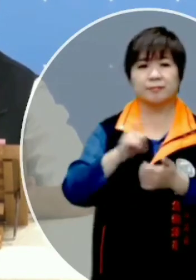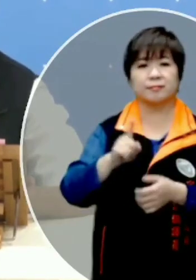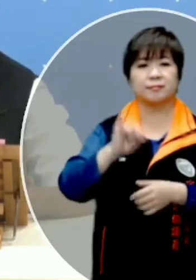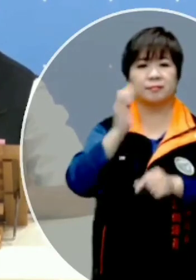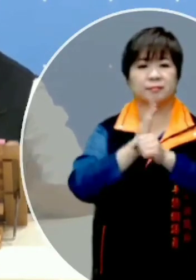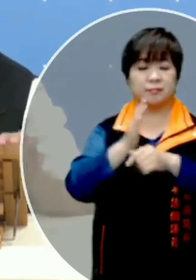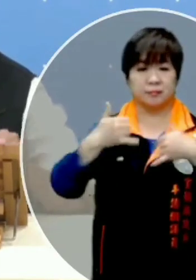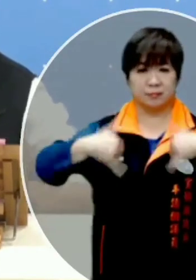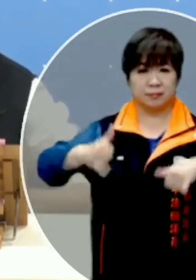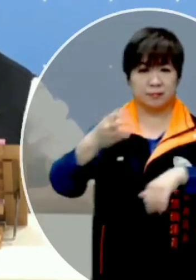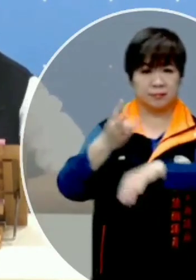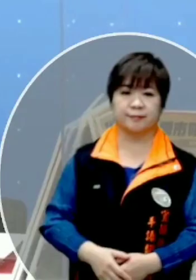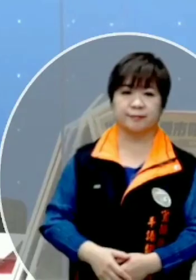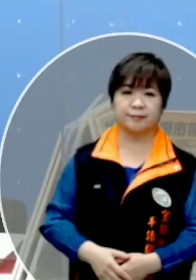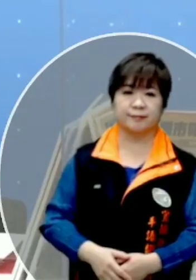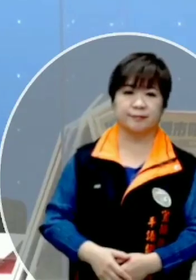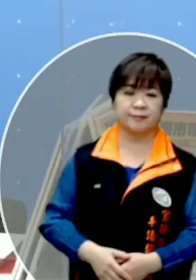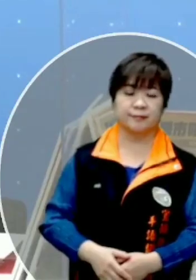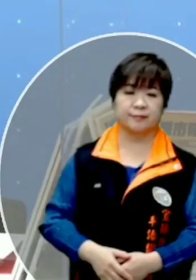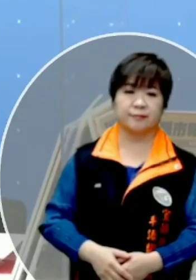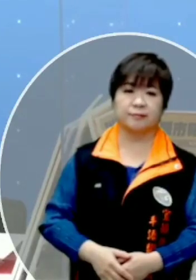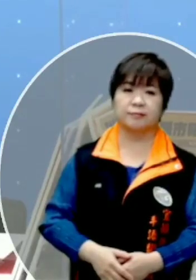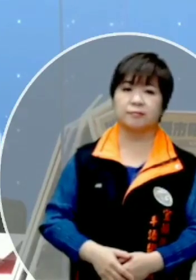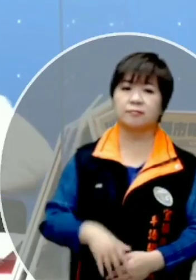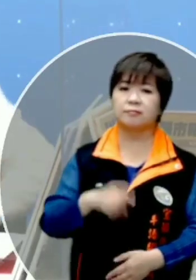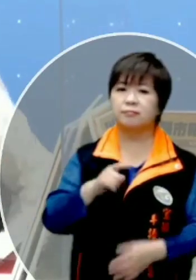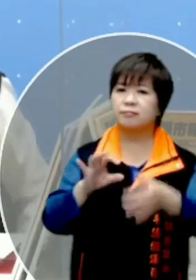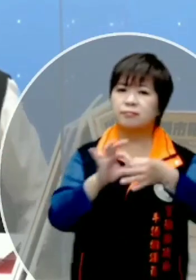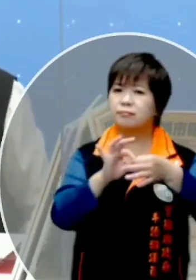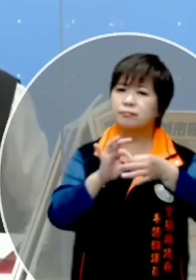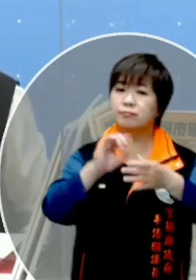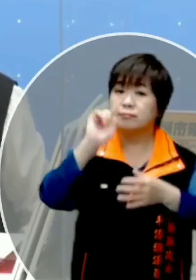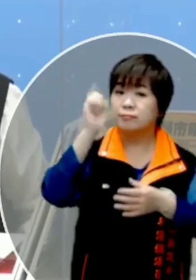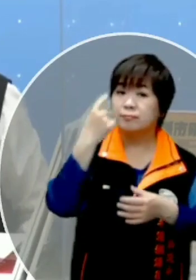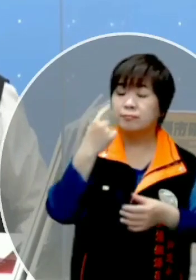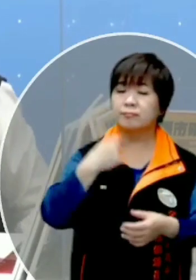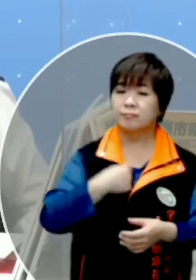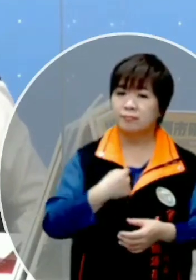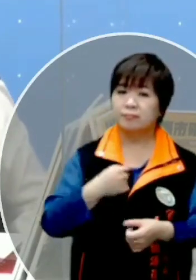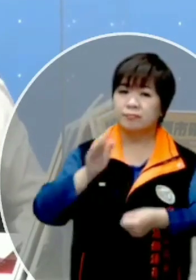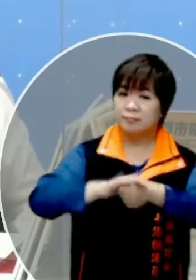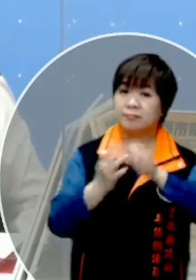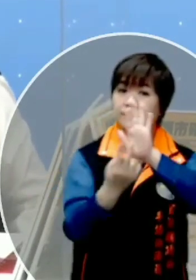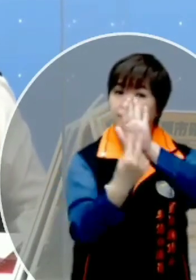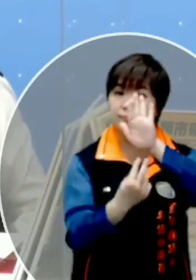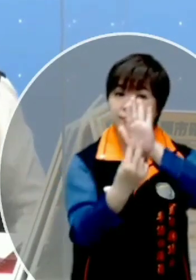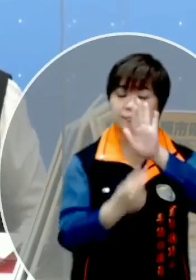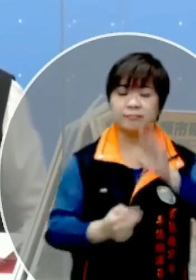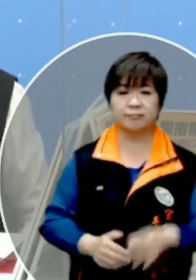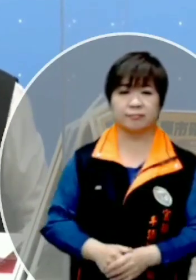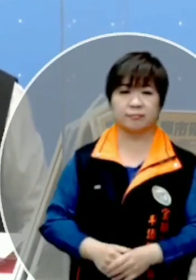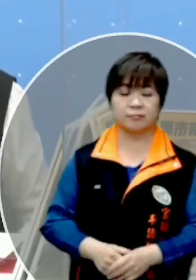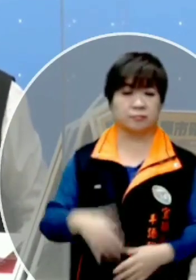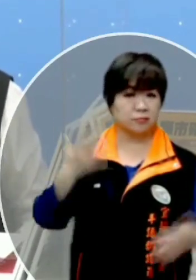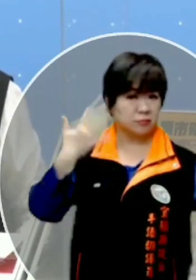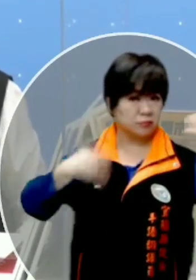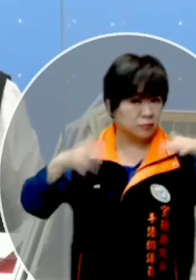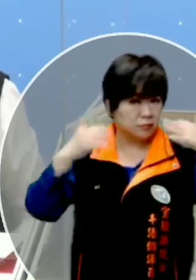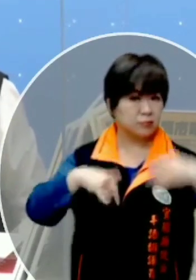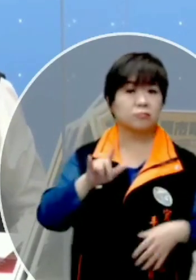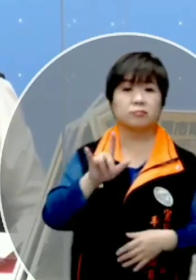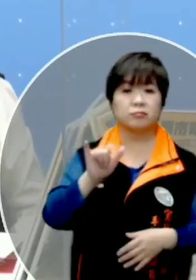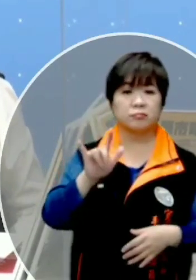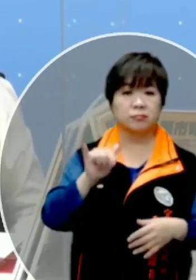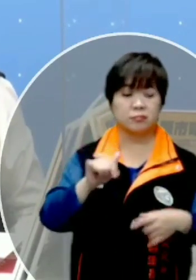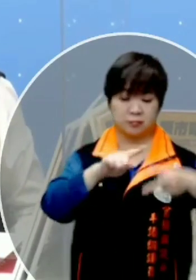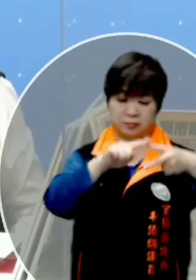3段187号。 至于他们相关的关系呢，我在这儿可能要稍微再说明一下。这个舞蹈老师跟另外一个还没